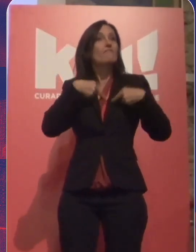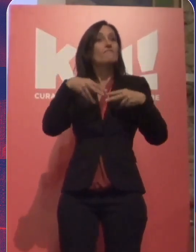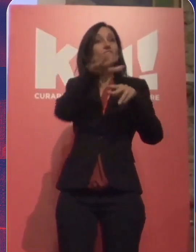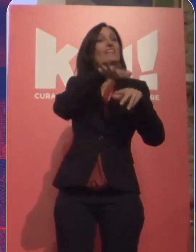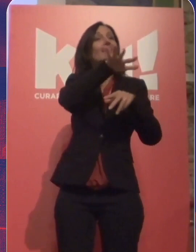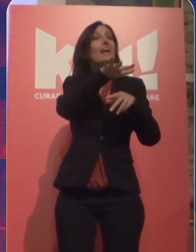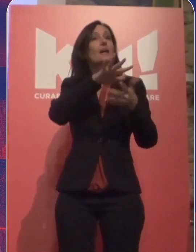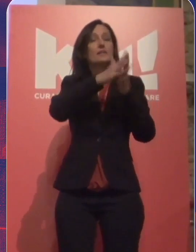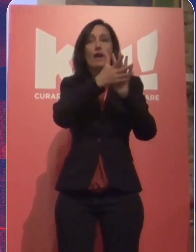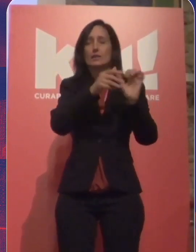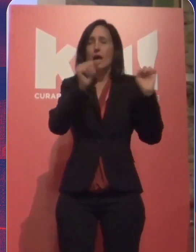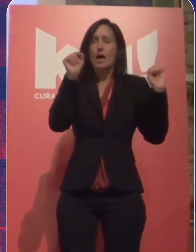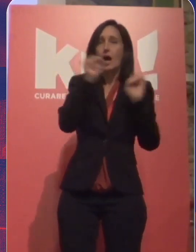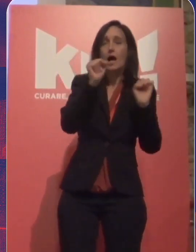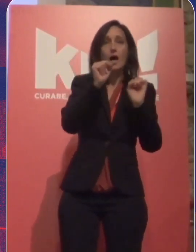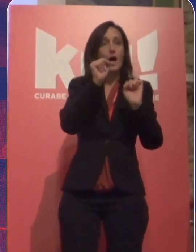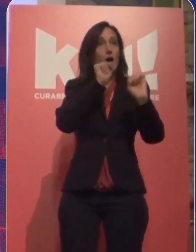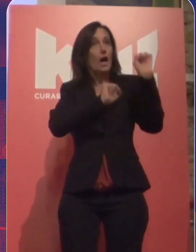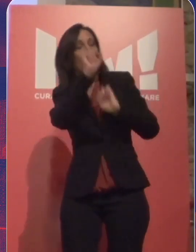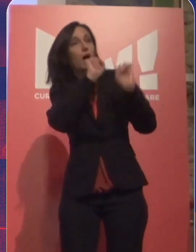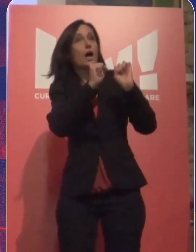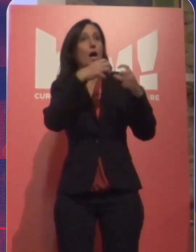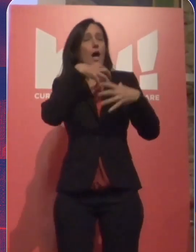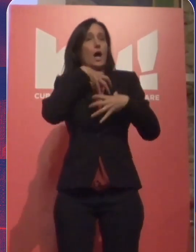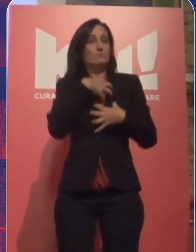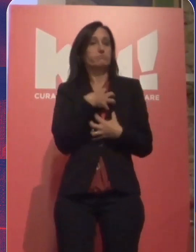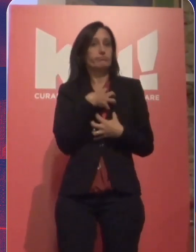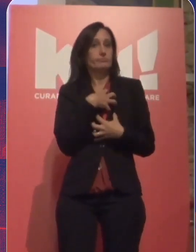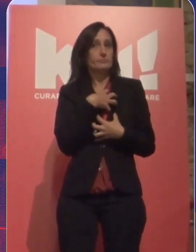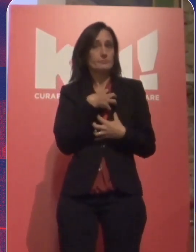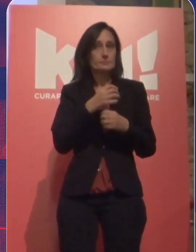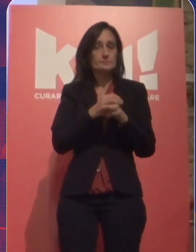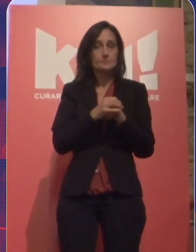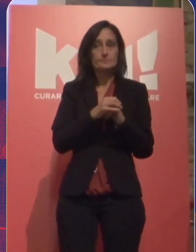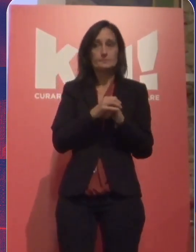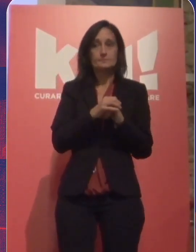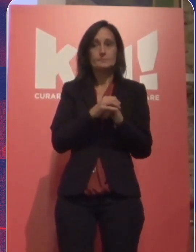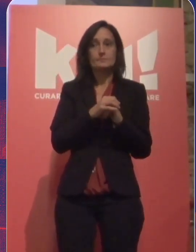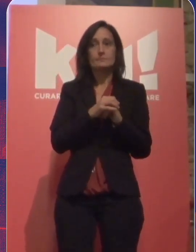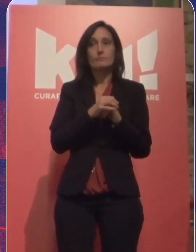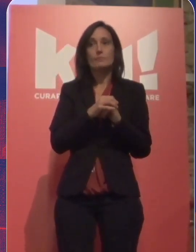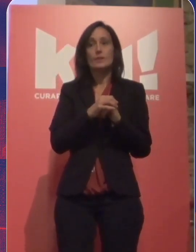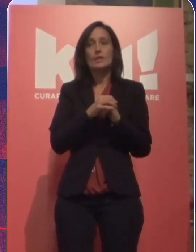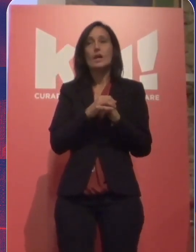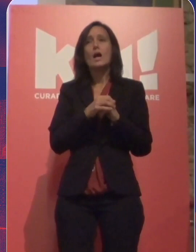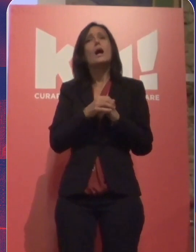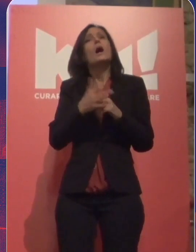della vita se volete il panico una risposta alternativa all'odio